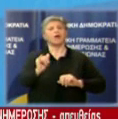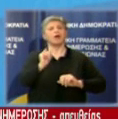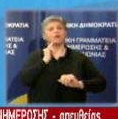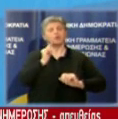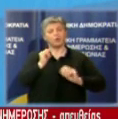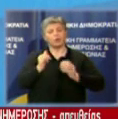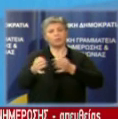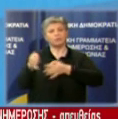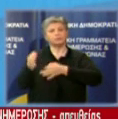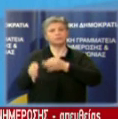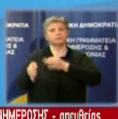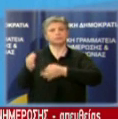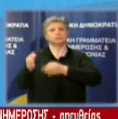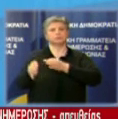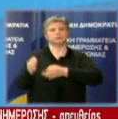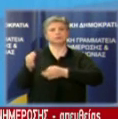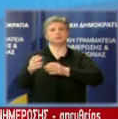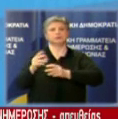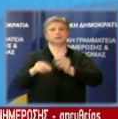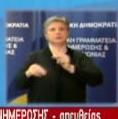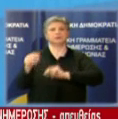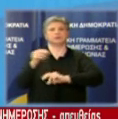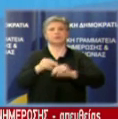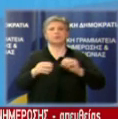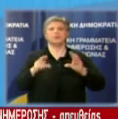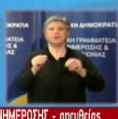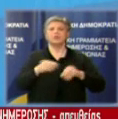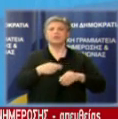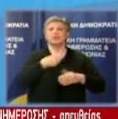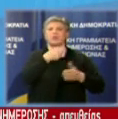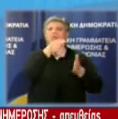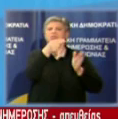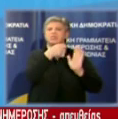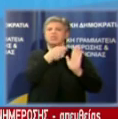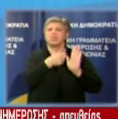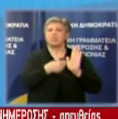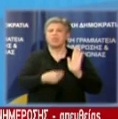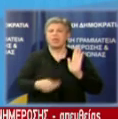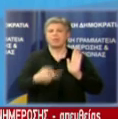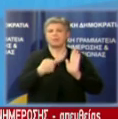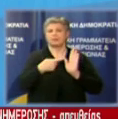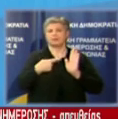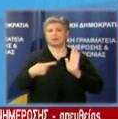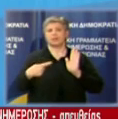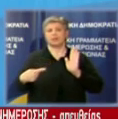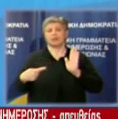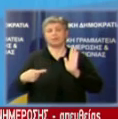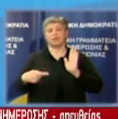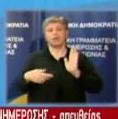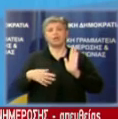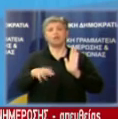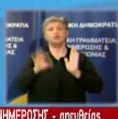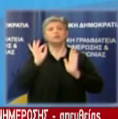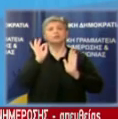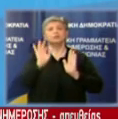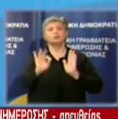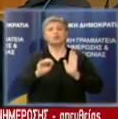τα άλλα ζητήματα τα οποία αφορούν την πορεία της πρώτης αξιολόγησης.